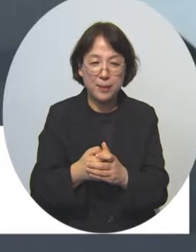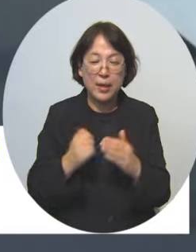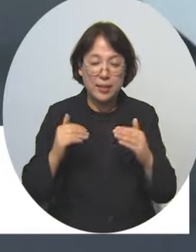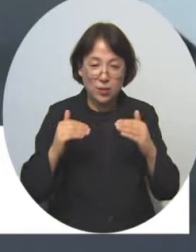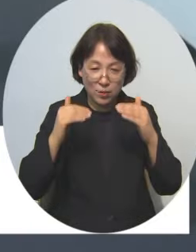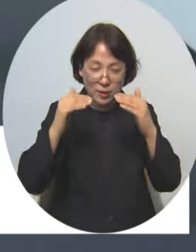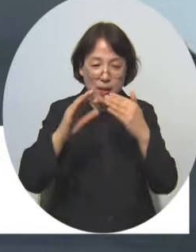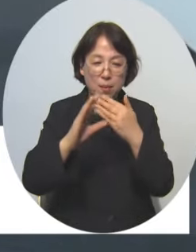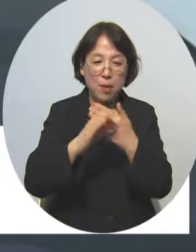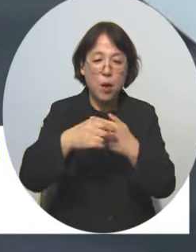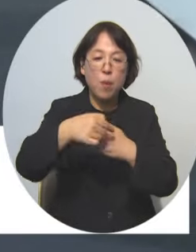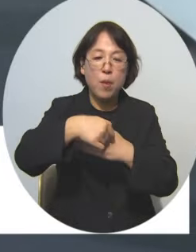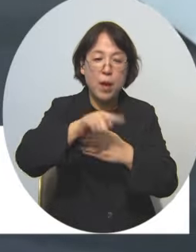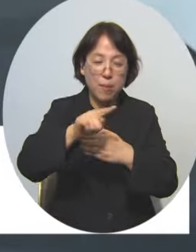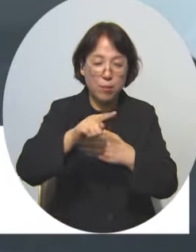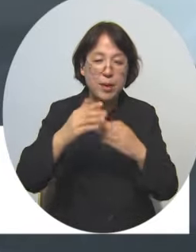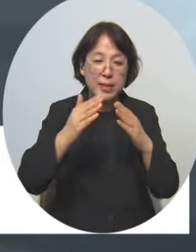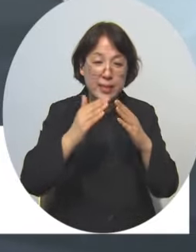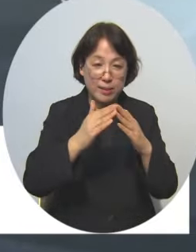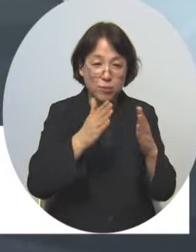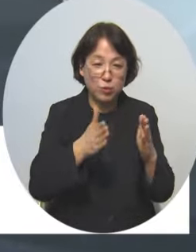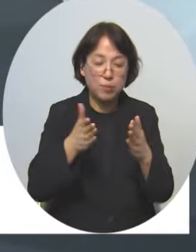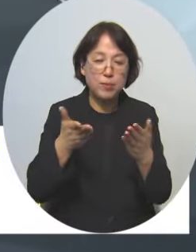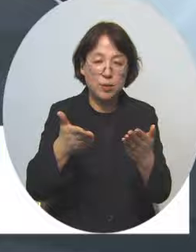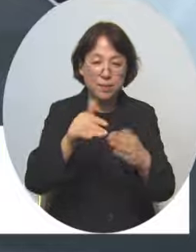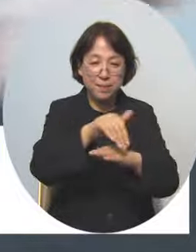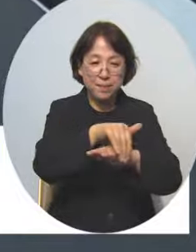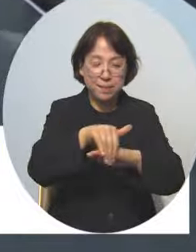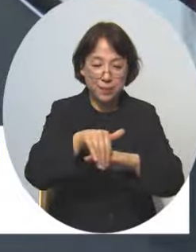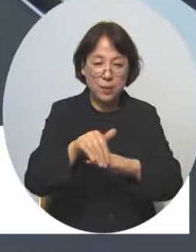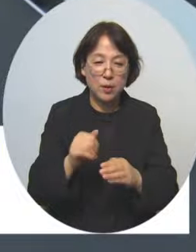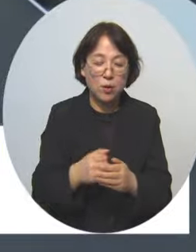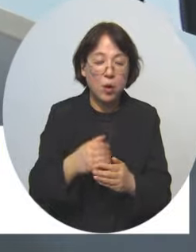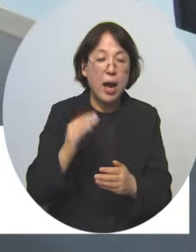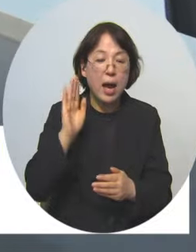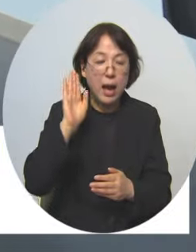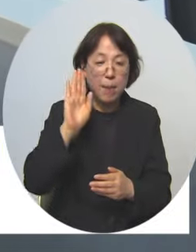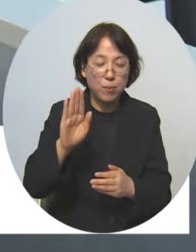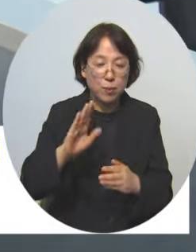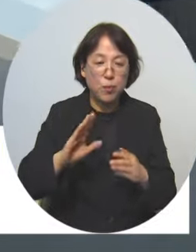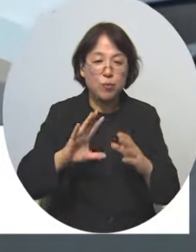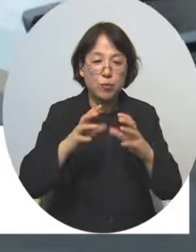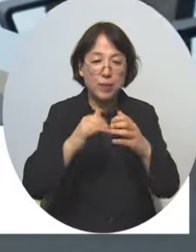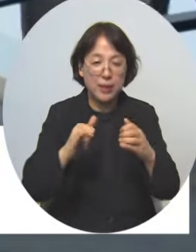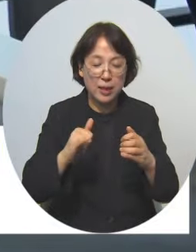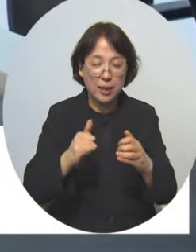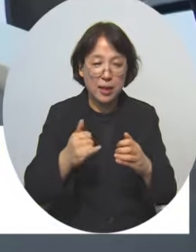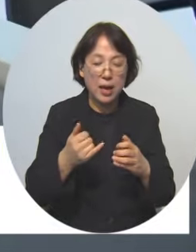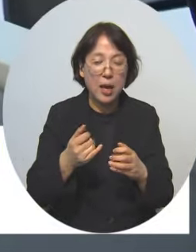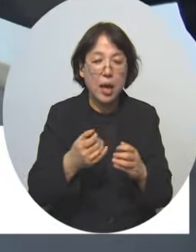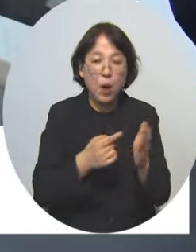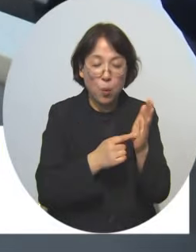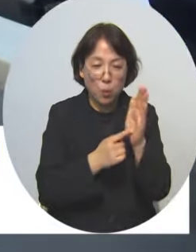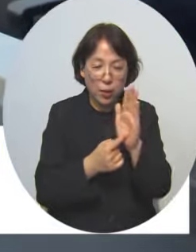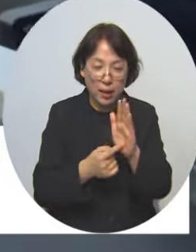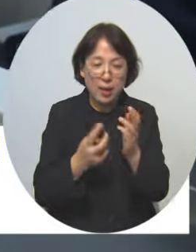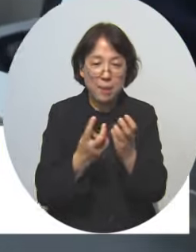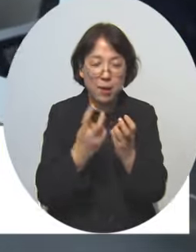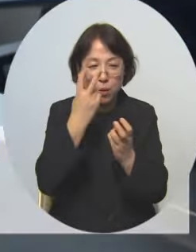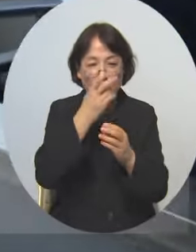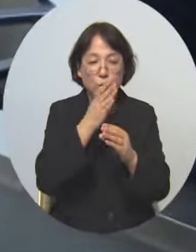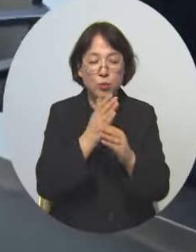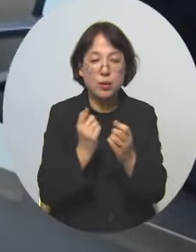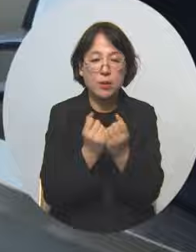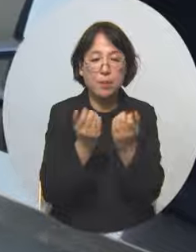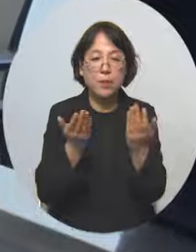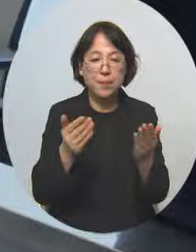성장하면 외부 거처를 마련할 거라고 밝혔습니다. 또 추후 일반 대중에게 공개하는 방안도 검토 중이라고 대통령실은